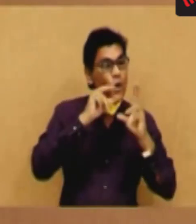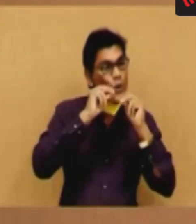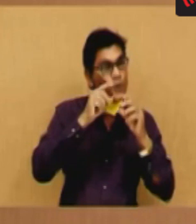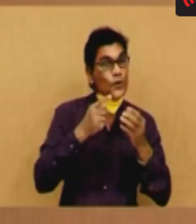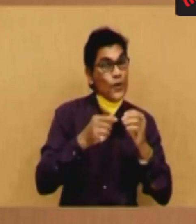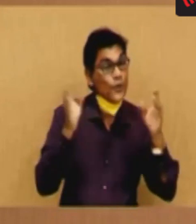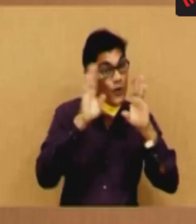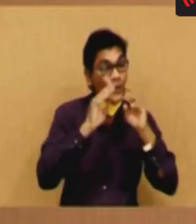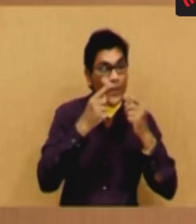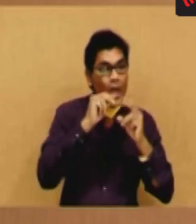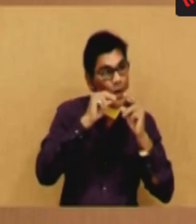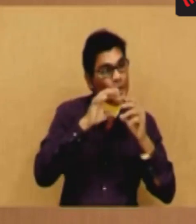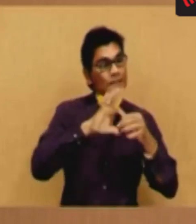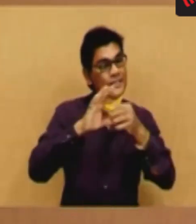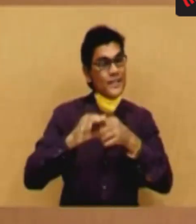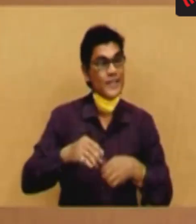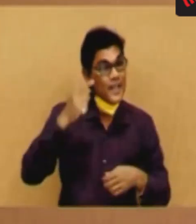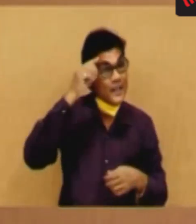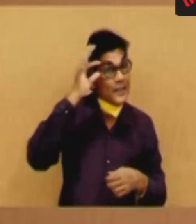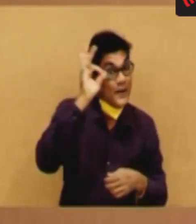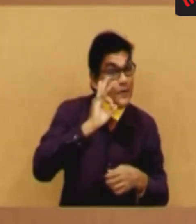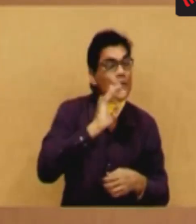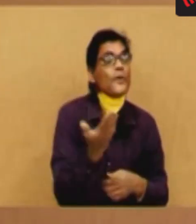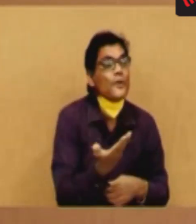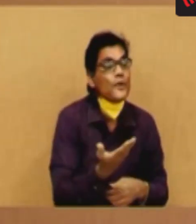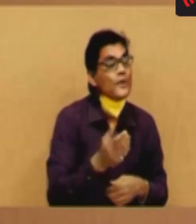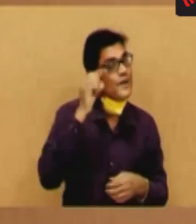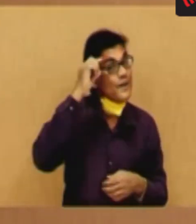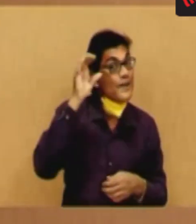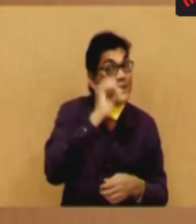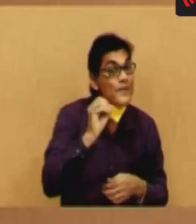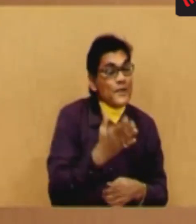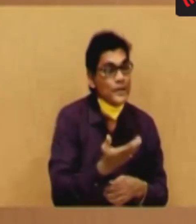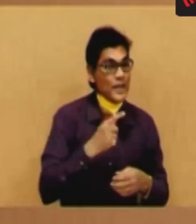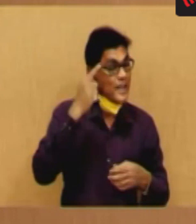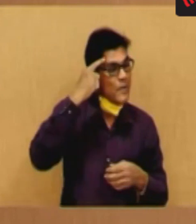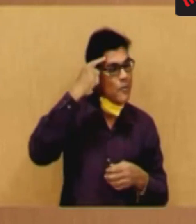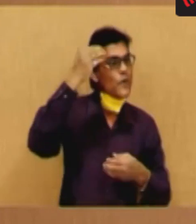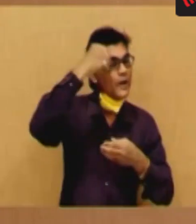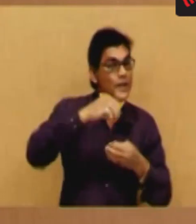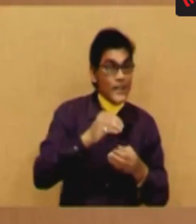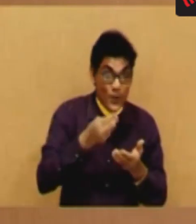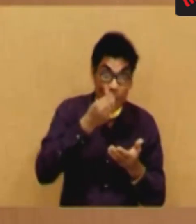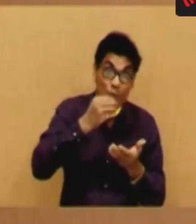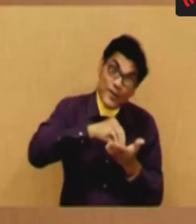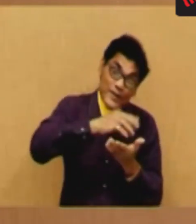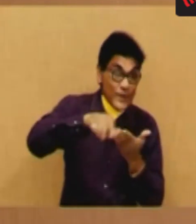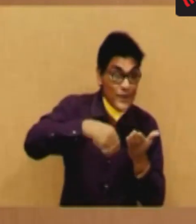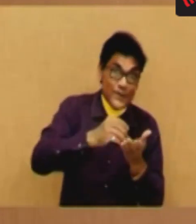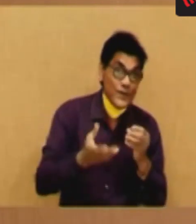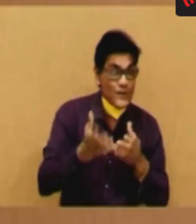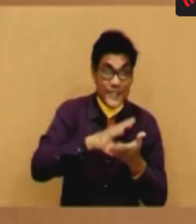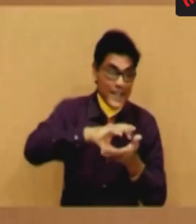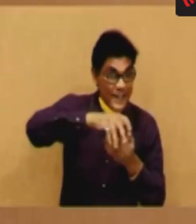ଘର କଥାରେ ସାମିଲ କରନ୍ତୁ ତାଙ୍କ ମତାମତ ଟିକେ ପଚାରନ୍ତୁ। ତାଙ୍କ ମନ ଲାଖି ରୋଷେଇଟିଏ କରନ୍ତୁ। ମୁଁ ବହୁତ ଦିନ ଆଗରୁ